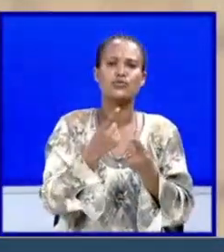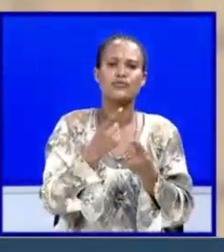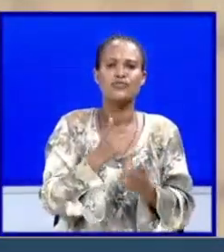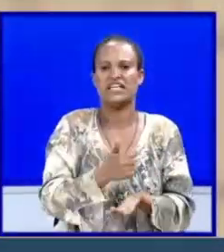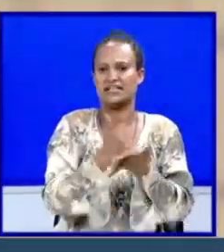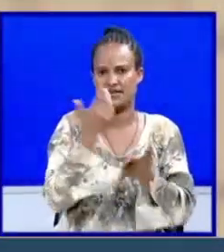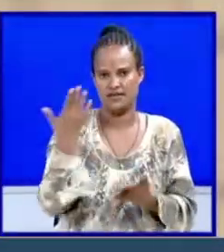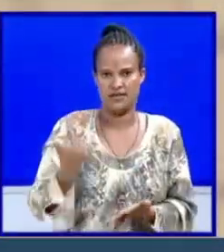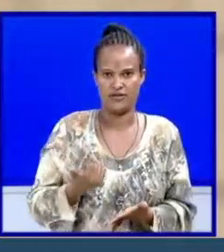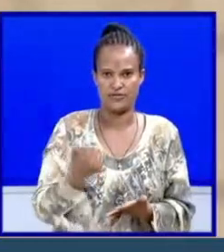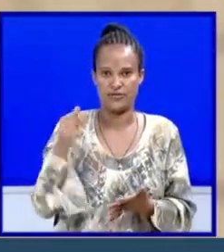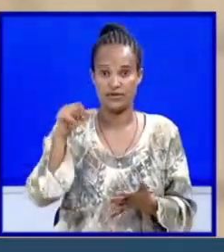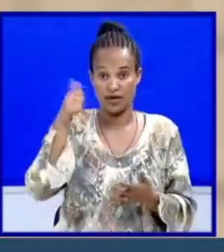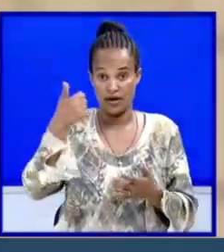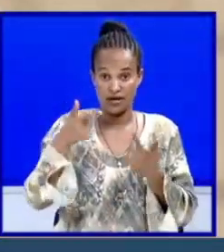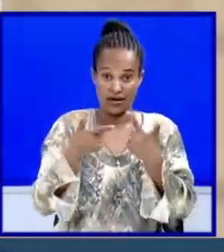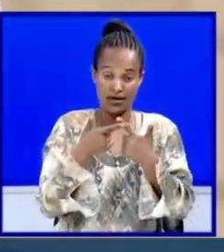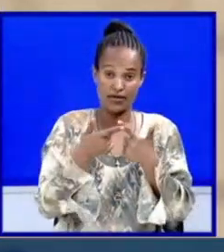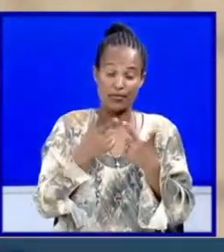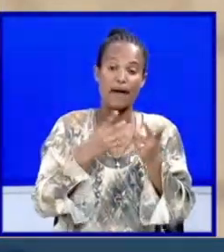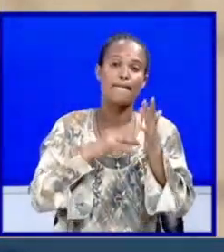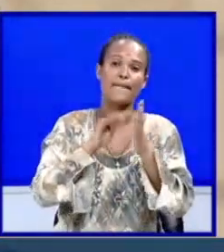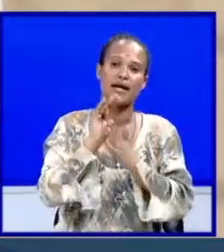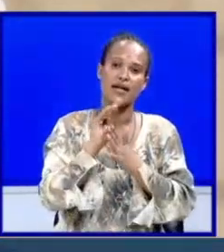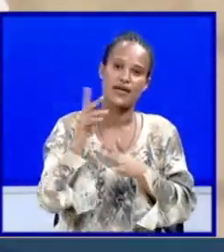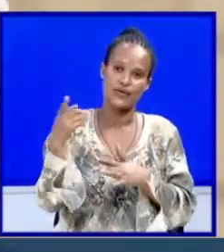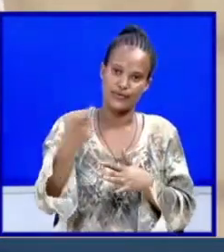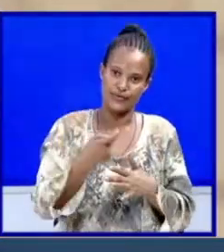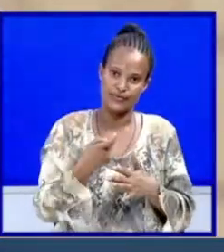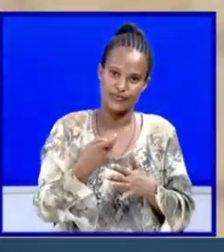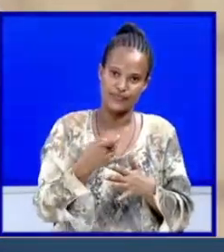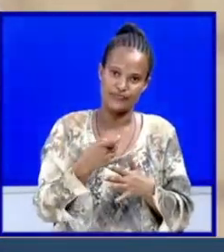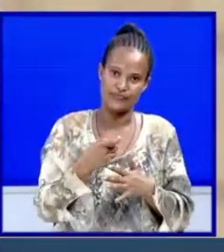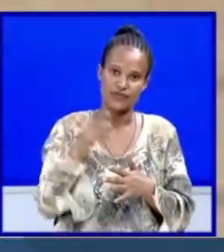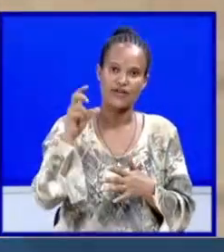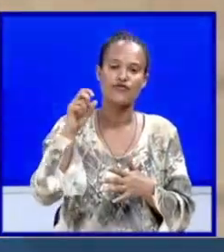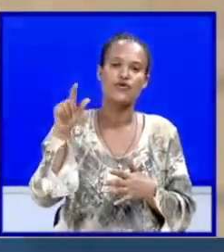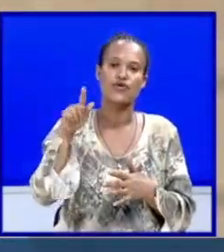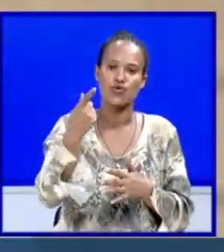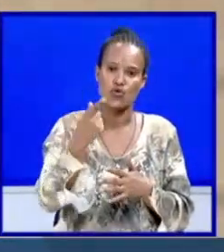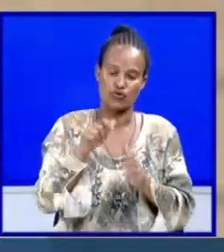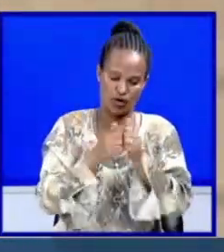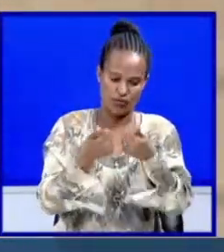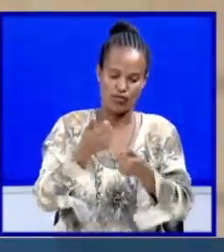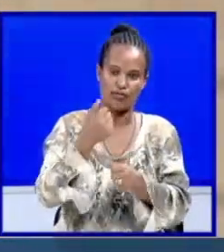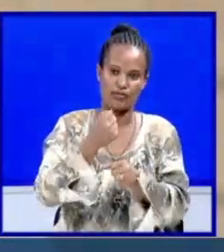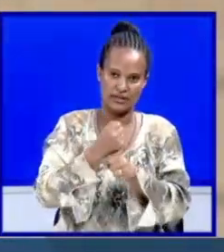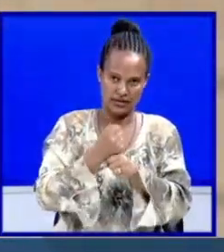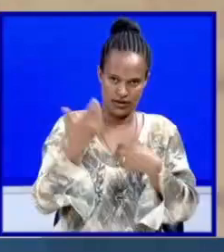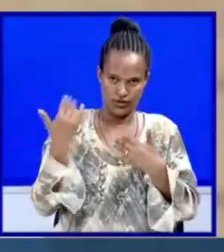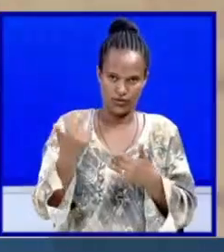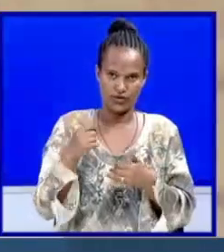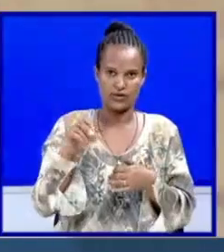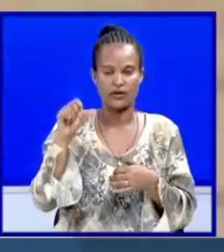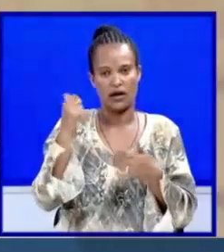ነይሩ እቲ ሓደ ጉናይ ኣብ መቐለ ኮይኑ ፎርኖ ነይራቶ እቲ ሓንቲ ጉን ብዚ